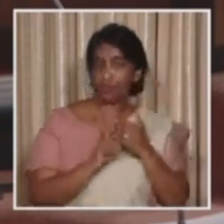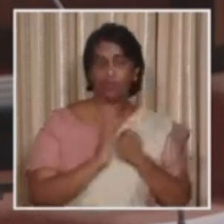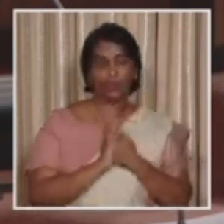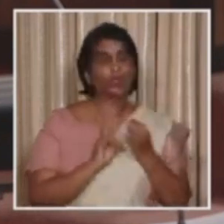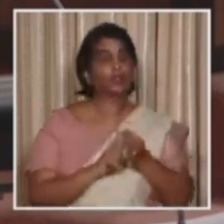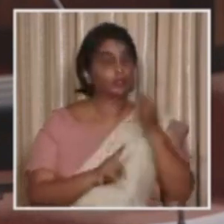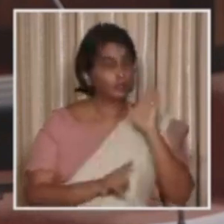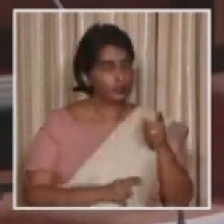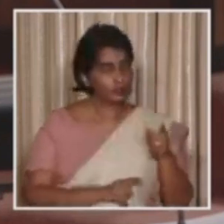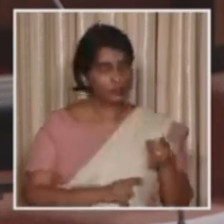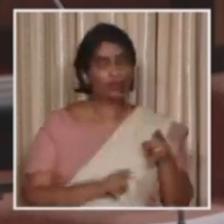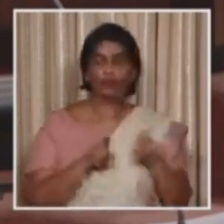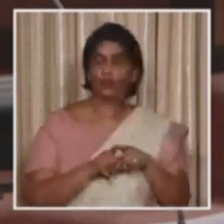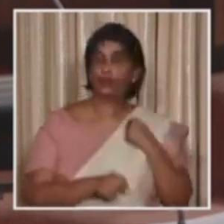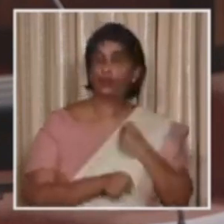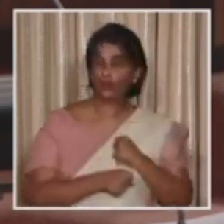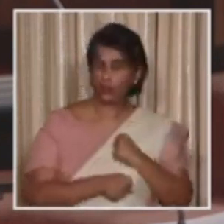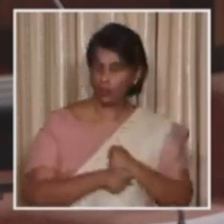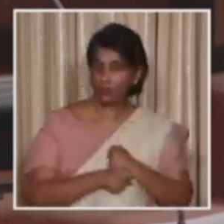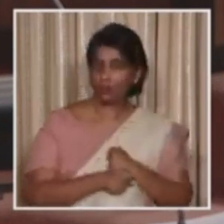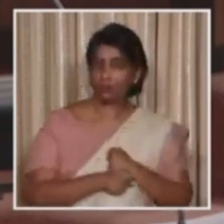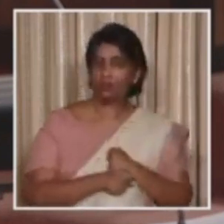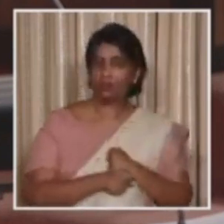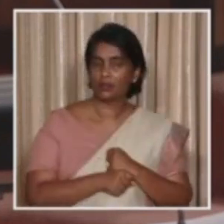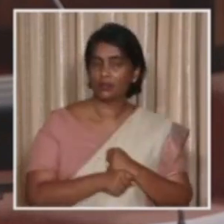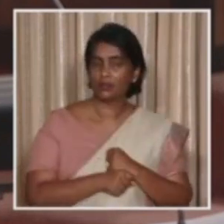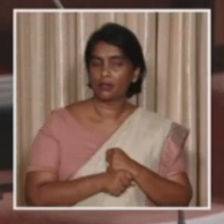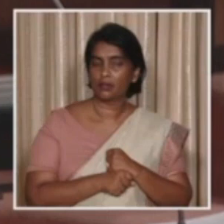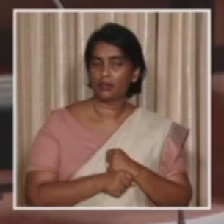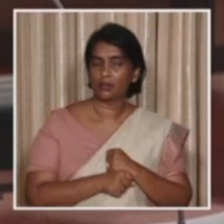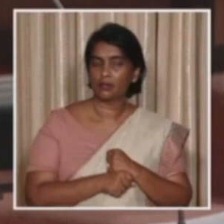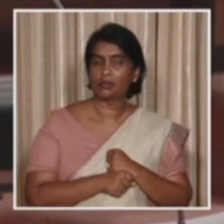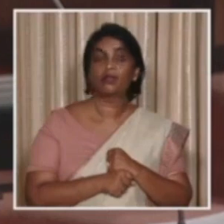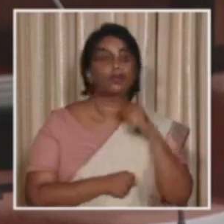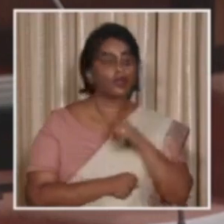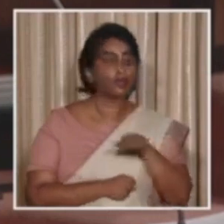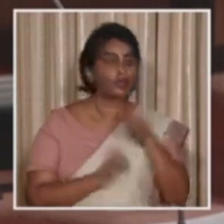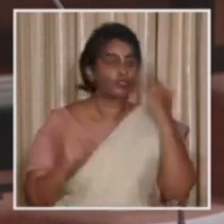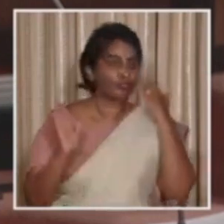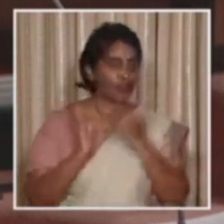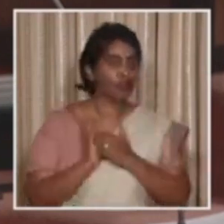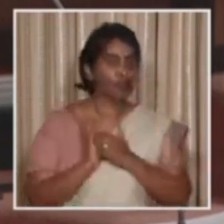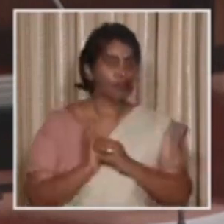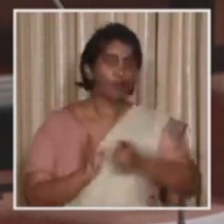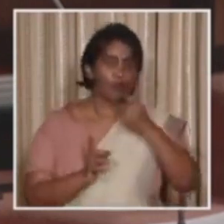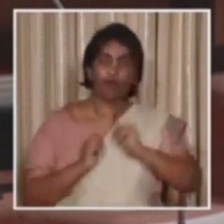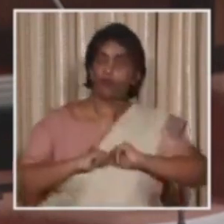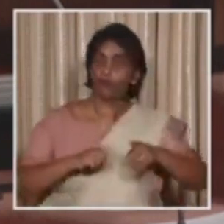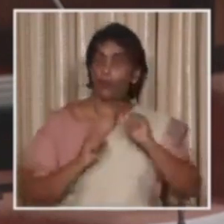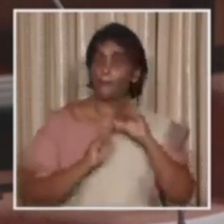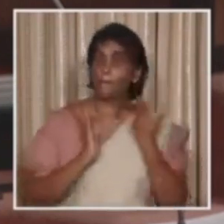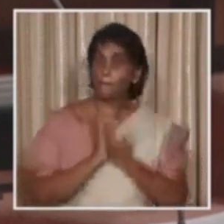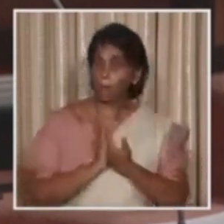அரசாங்கமும் உடனடியாக இந்த நிலத்தை கையாளுகின்ற முறையை கைவிட்டு எங்களுடைய மக்களுடைய நிலங்களை